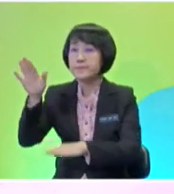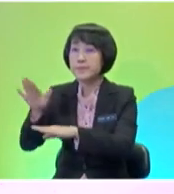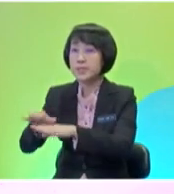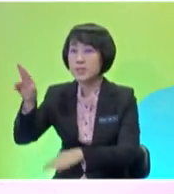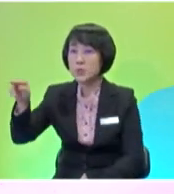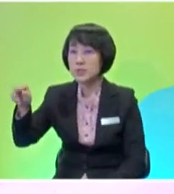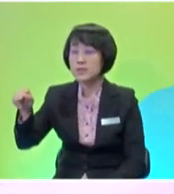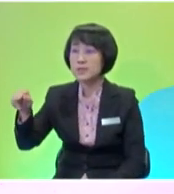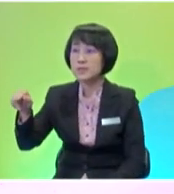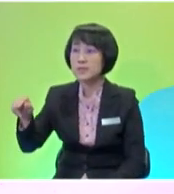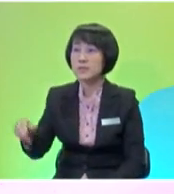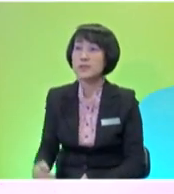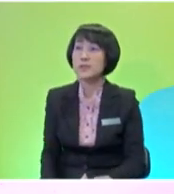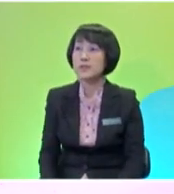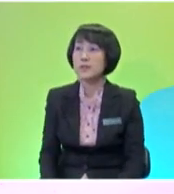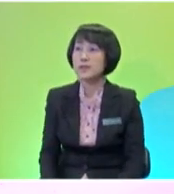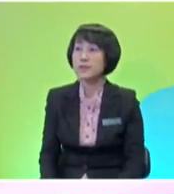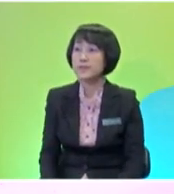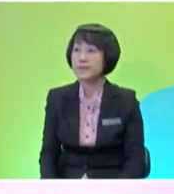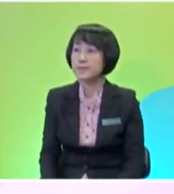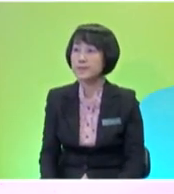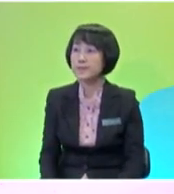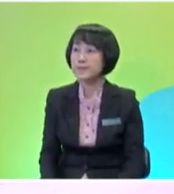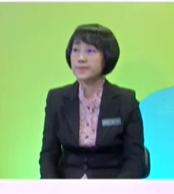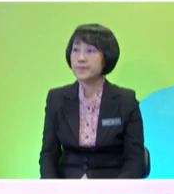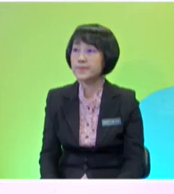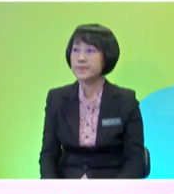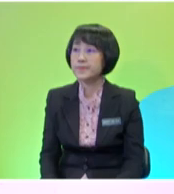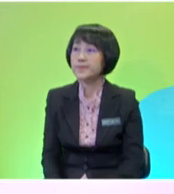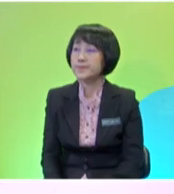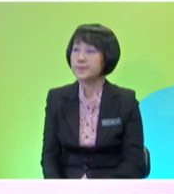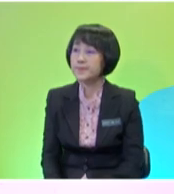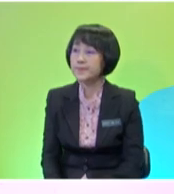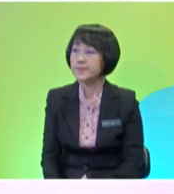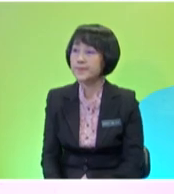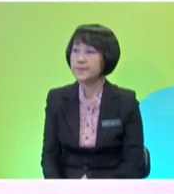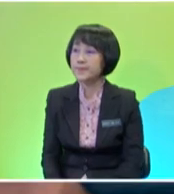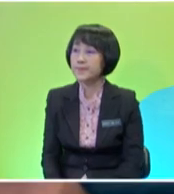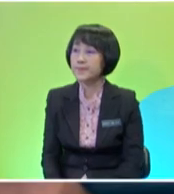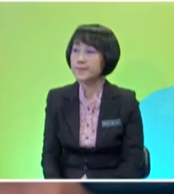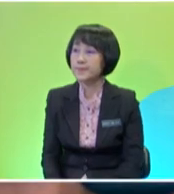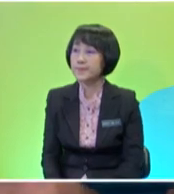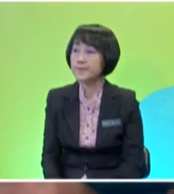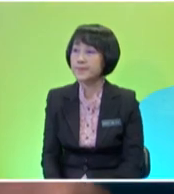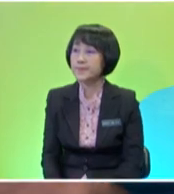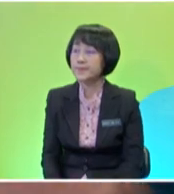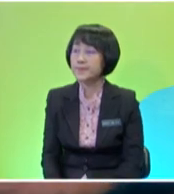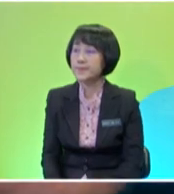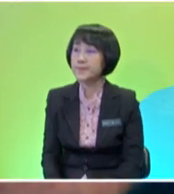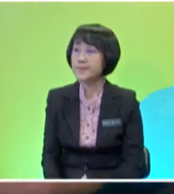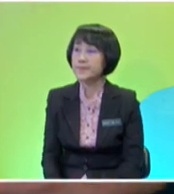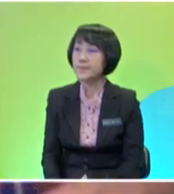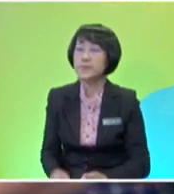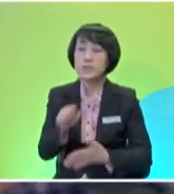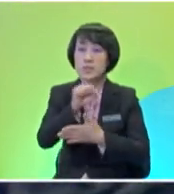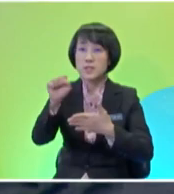Tadi kita ambil pada suis. Tadi hitam untuk motor, sekarang ni merah suis pula Ya, betul. Okey. Okey. Selesai untuk bongkar